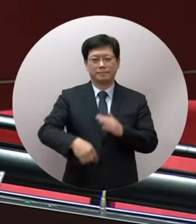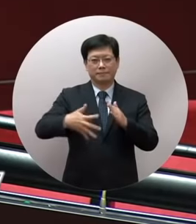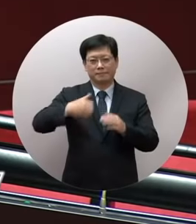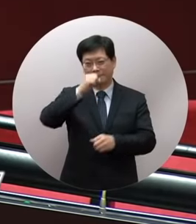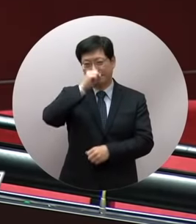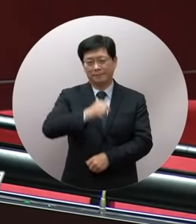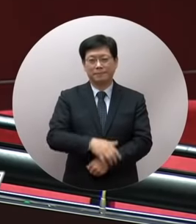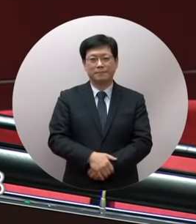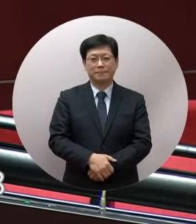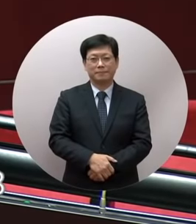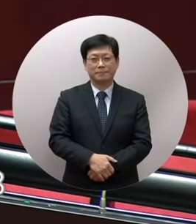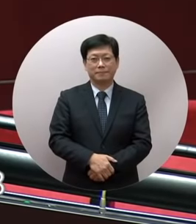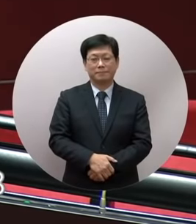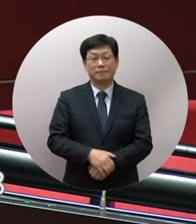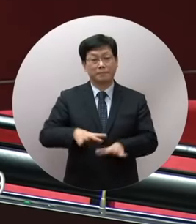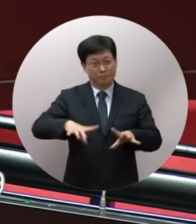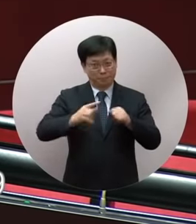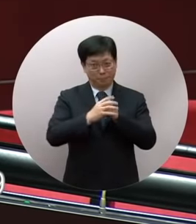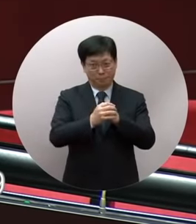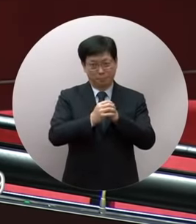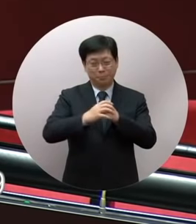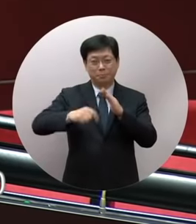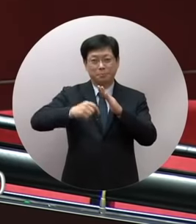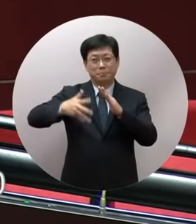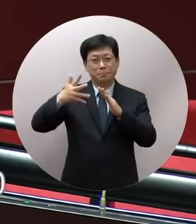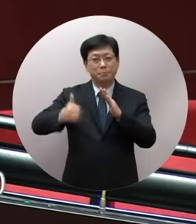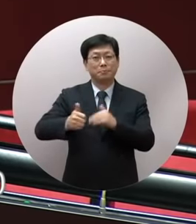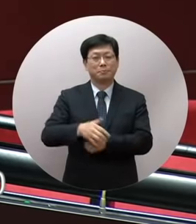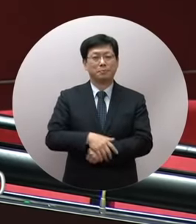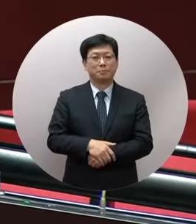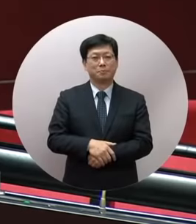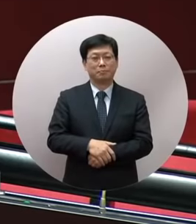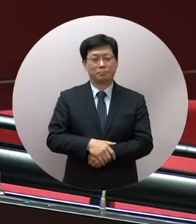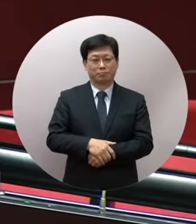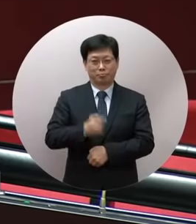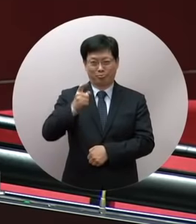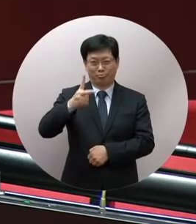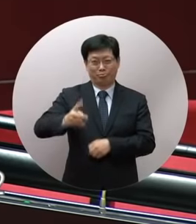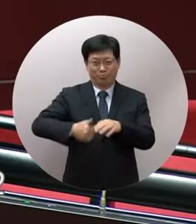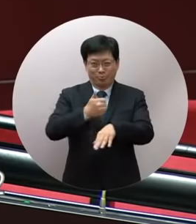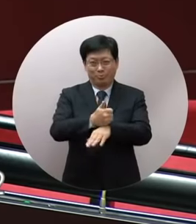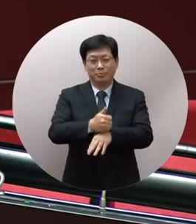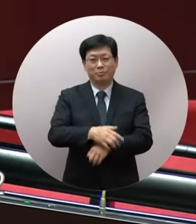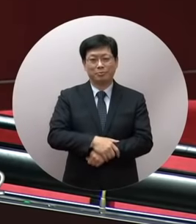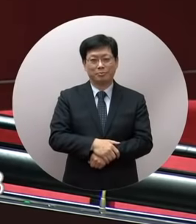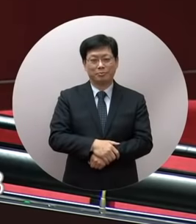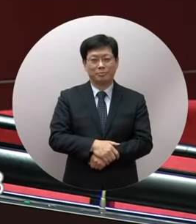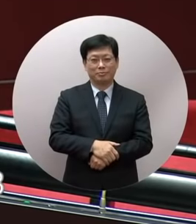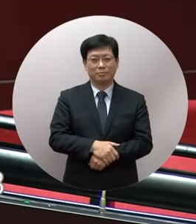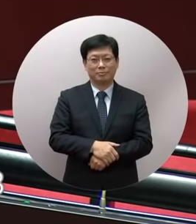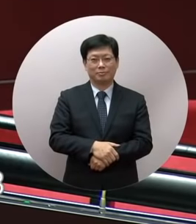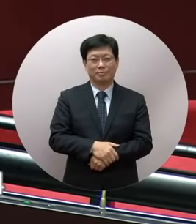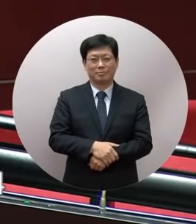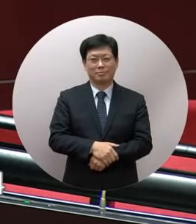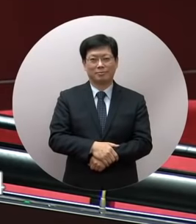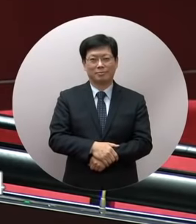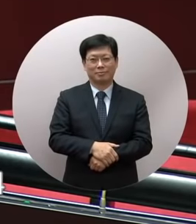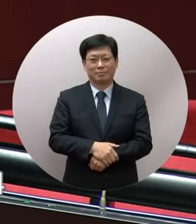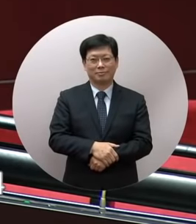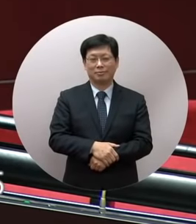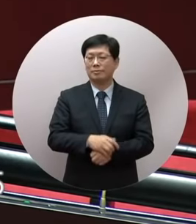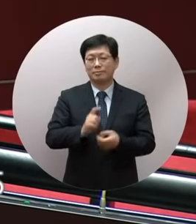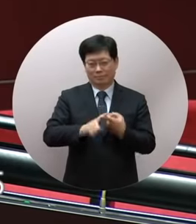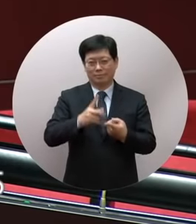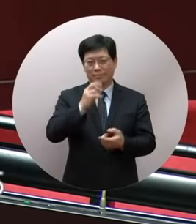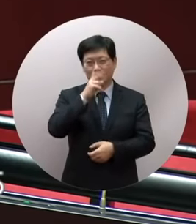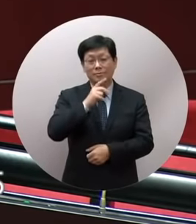长好， 委员你好。 首先恭喜院长连任， 这是任重道远的甘苦谈过 啊，没